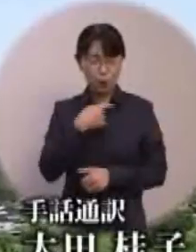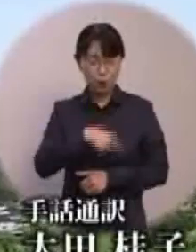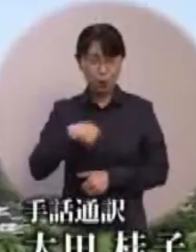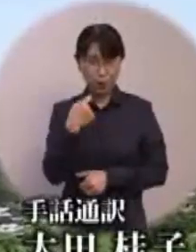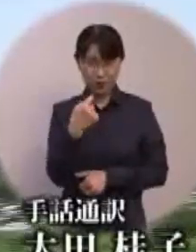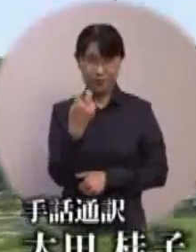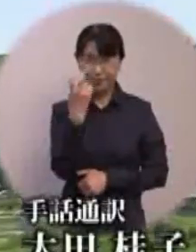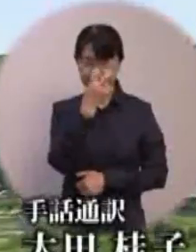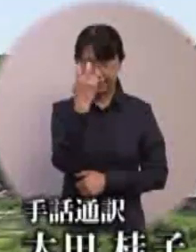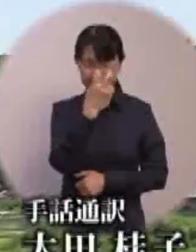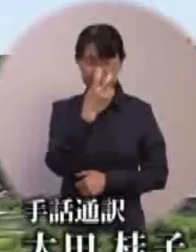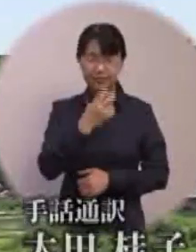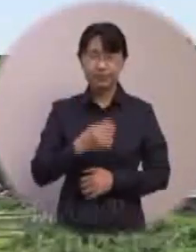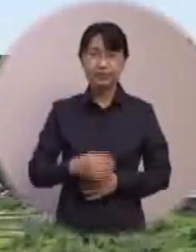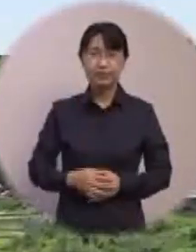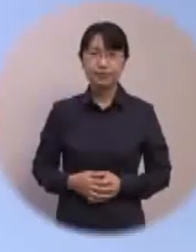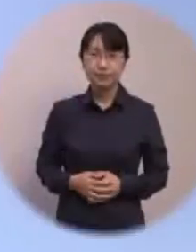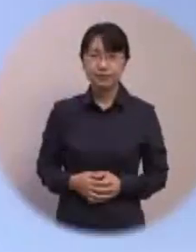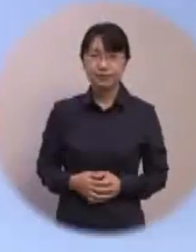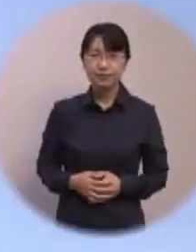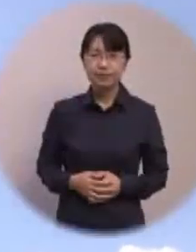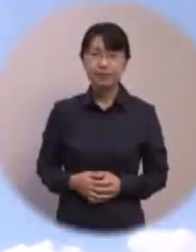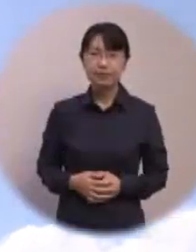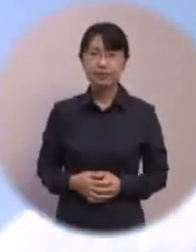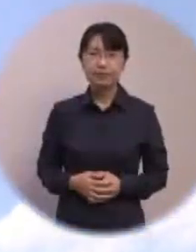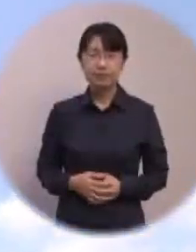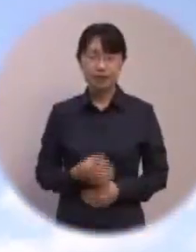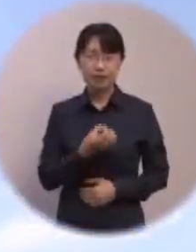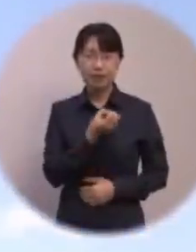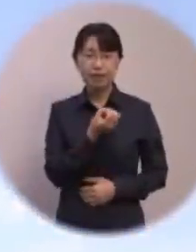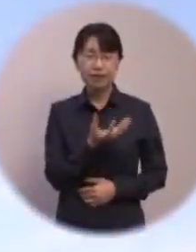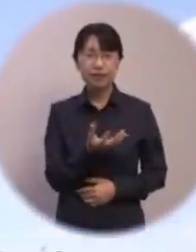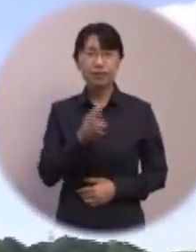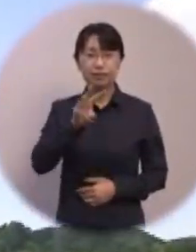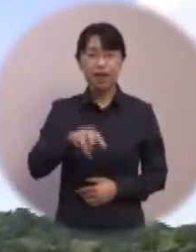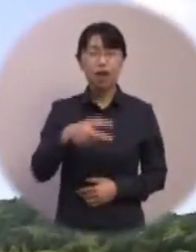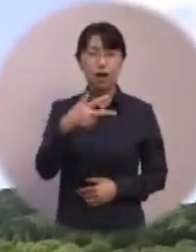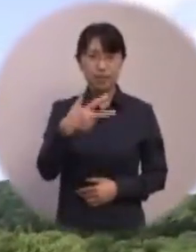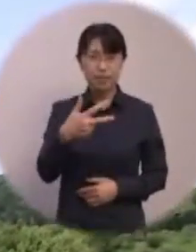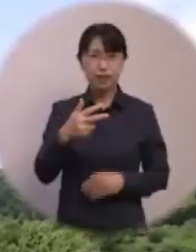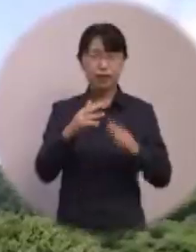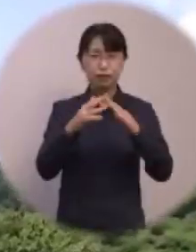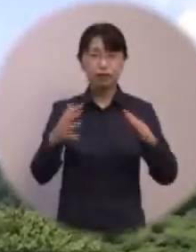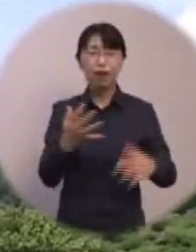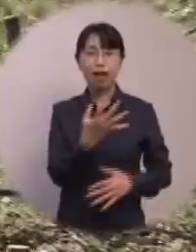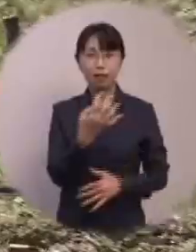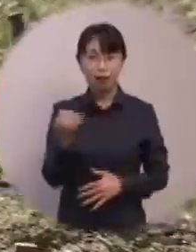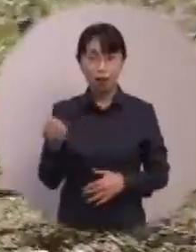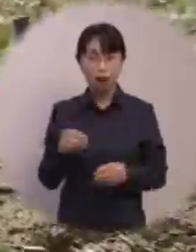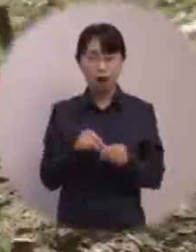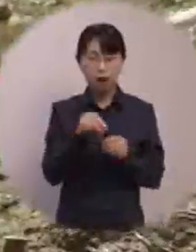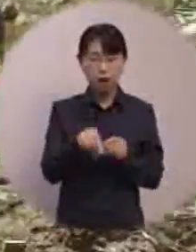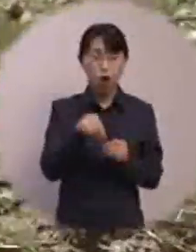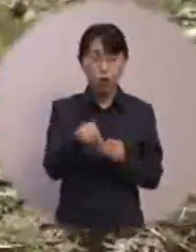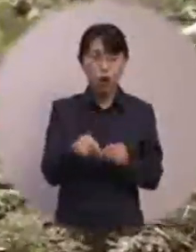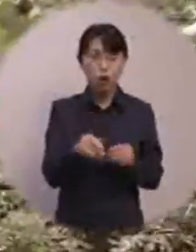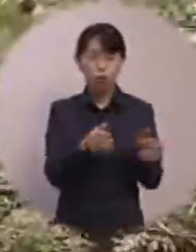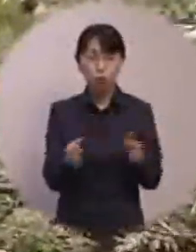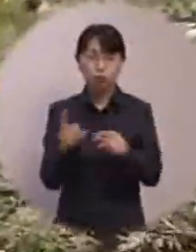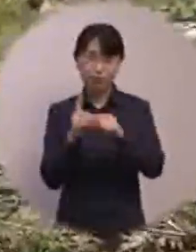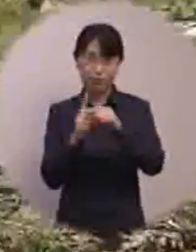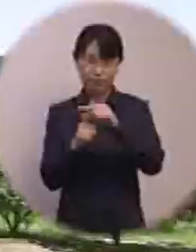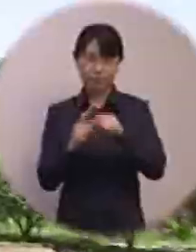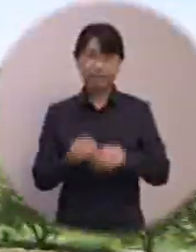いをチェックしますよ。 訪ねたのは菊川市倉沢、田植えの準備が始まっていました